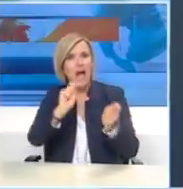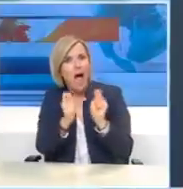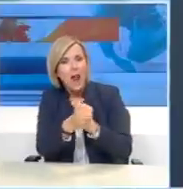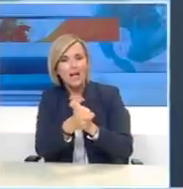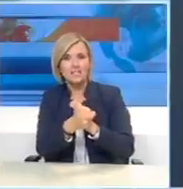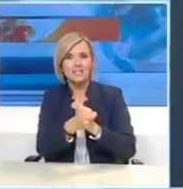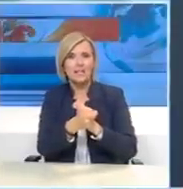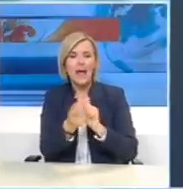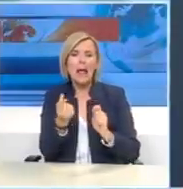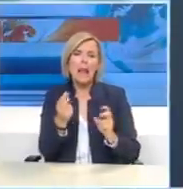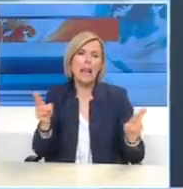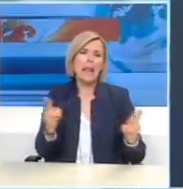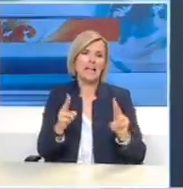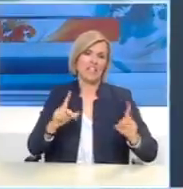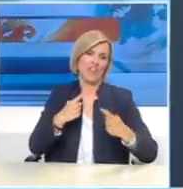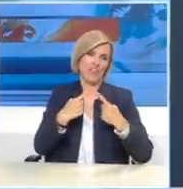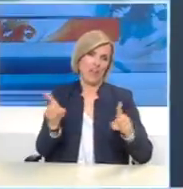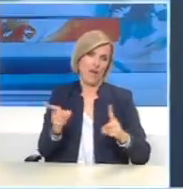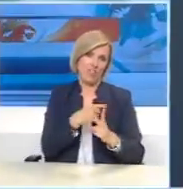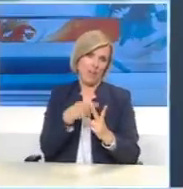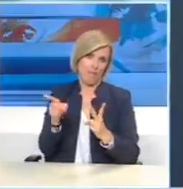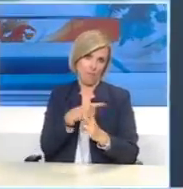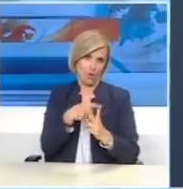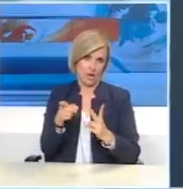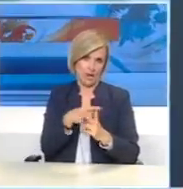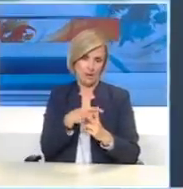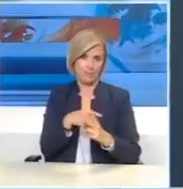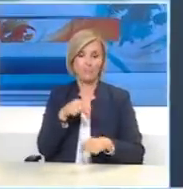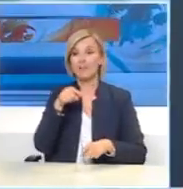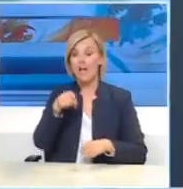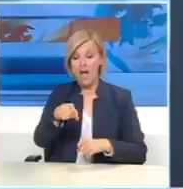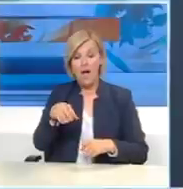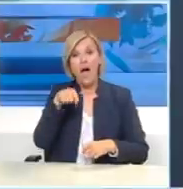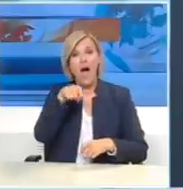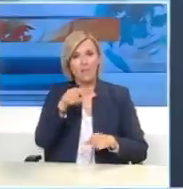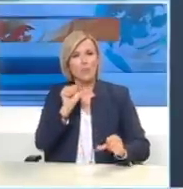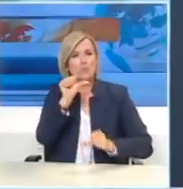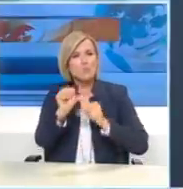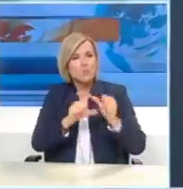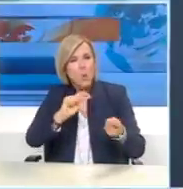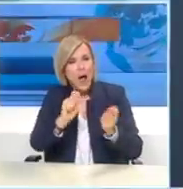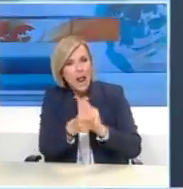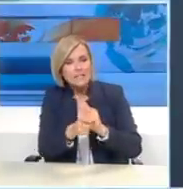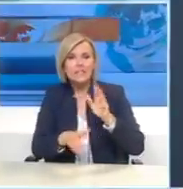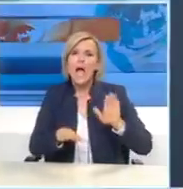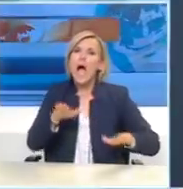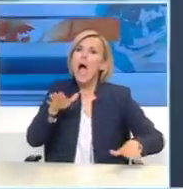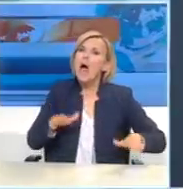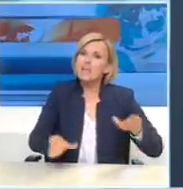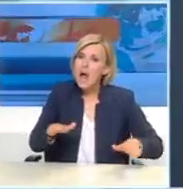υλικό. Μάλιστα αυτές μπορεί να επηρεάσουν την επιθετικότητα ενός ιού ή και την αποτελεσματικότητα ενός